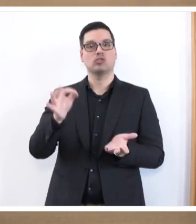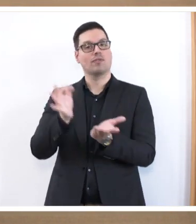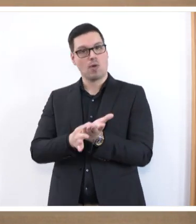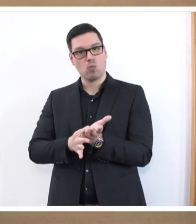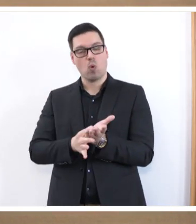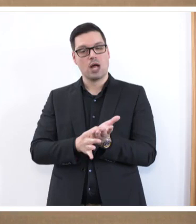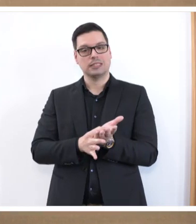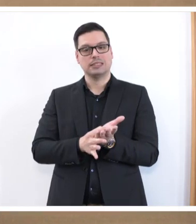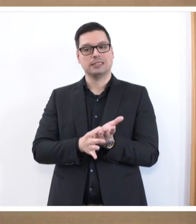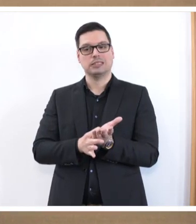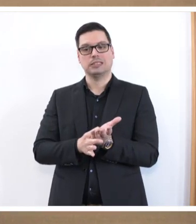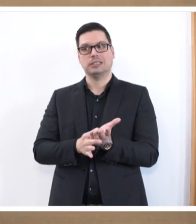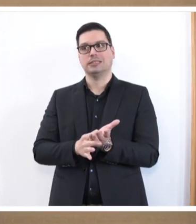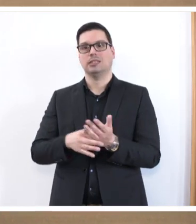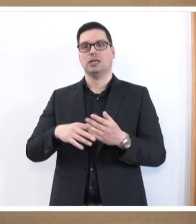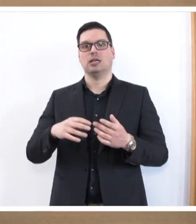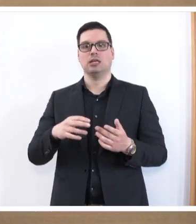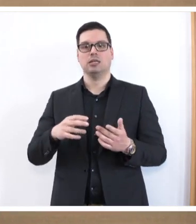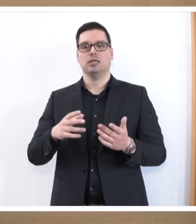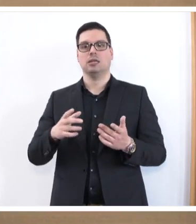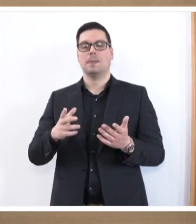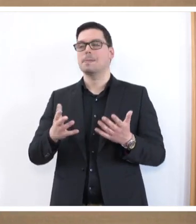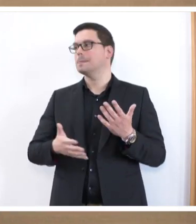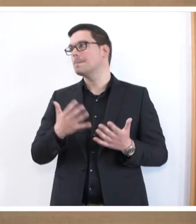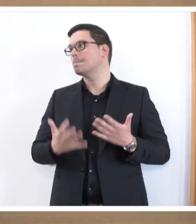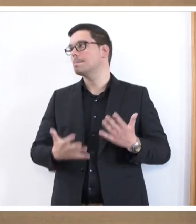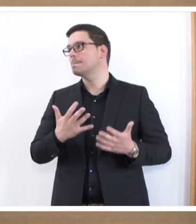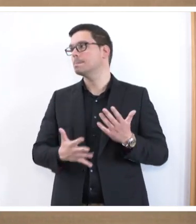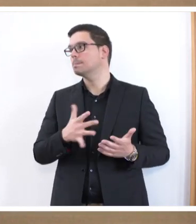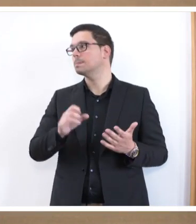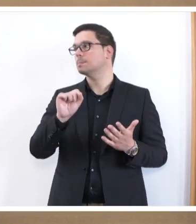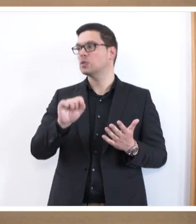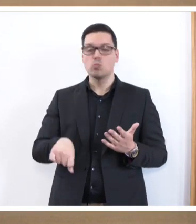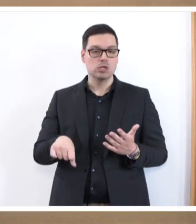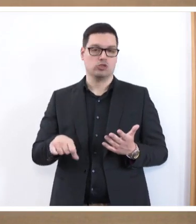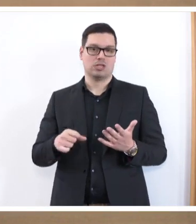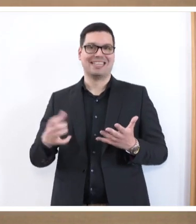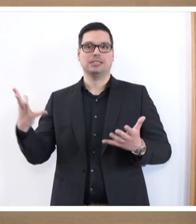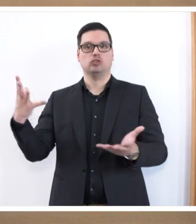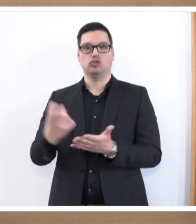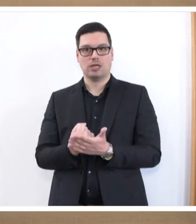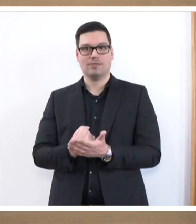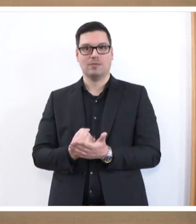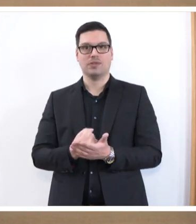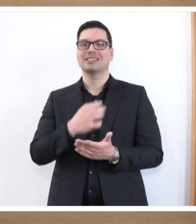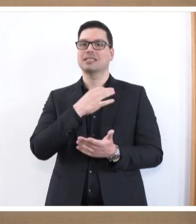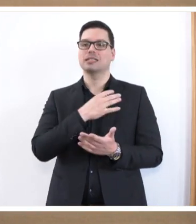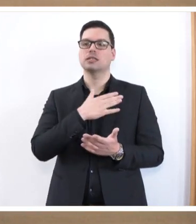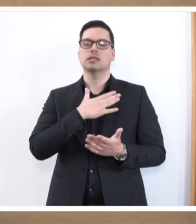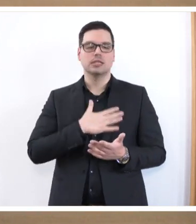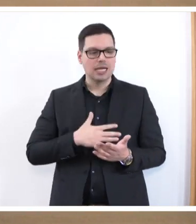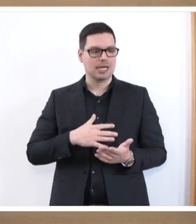versetzen und auch quasi, ja, ich sage jetzt mal, auch eine Möglichkeit schaffen, dass man gerne vor Ort den Ort